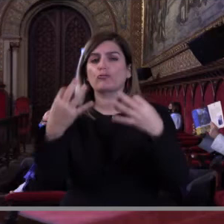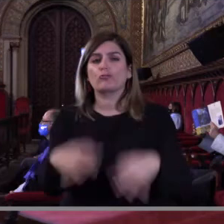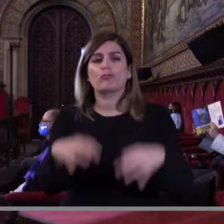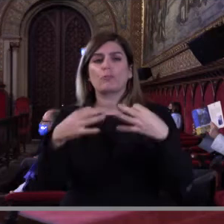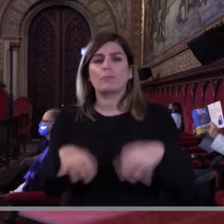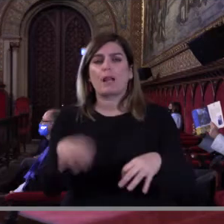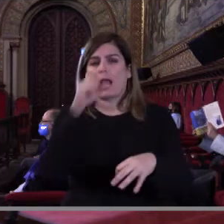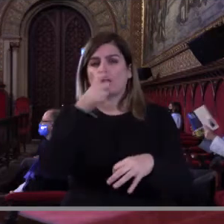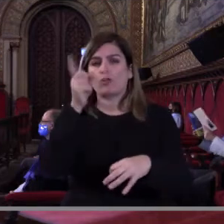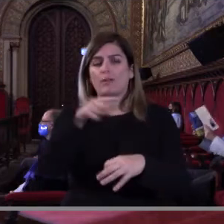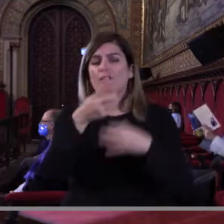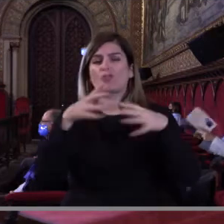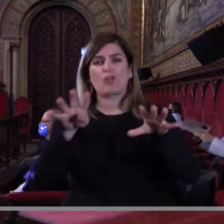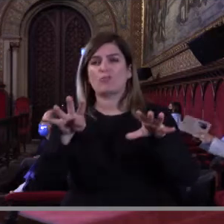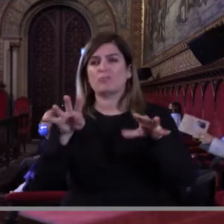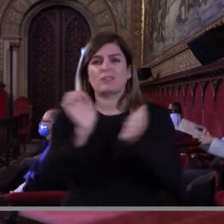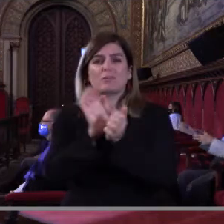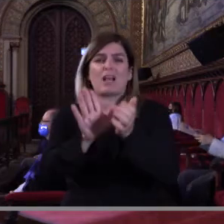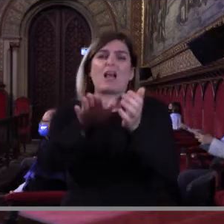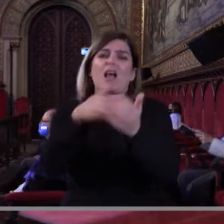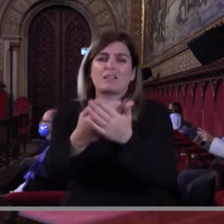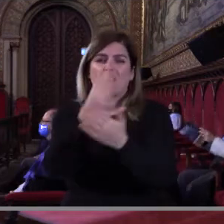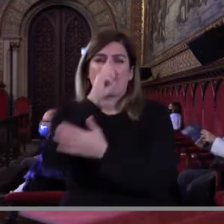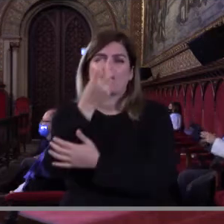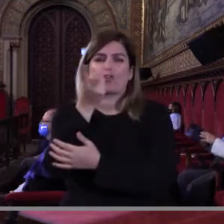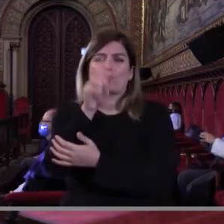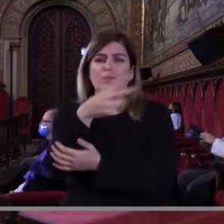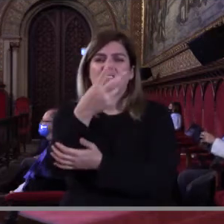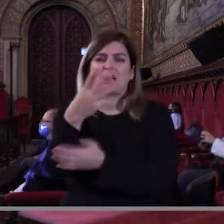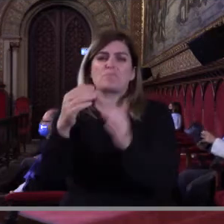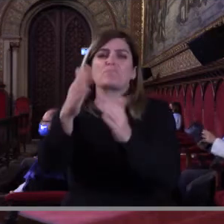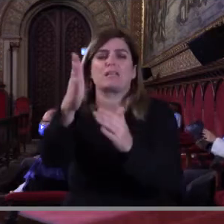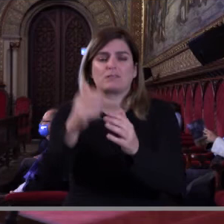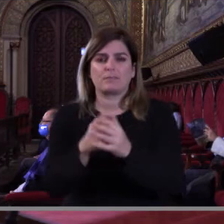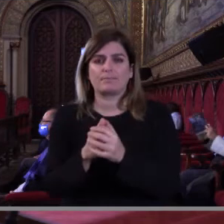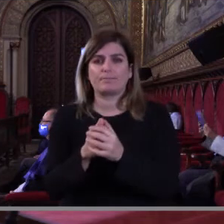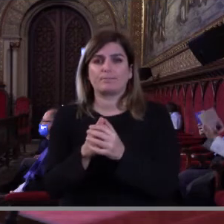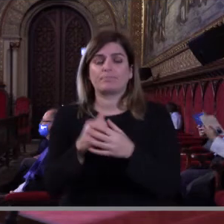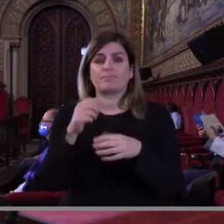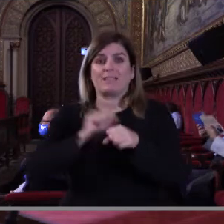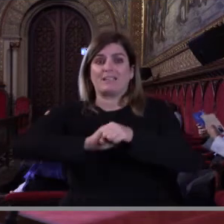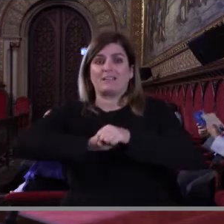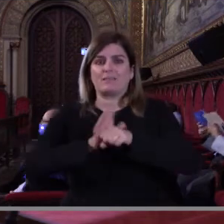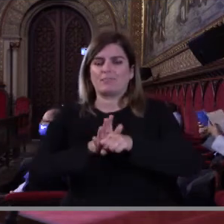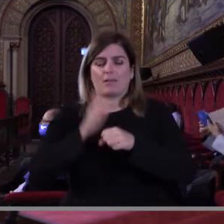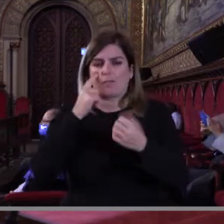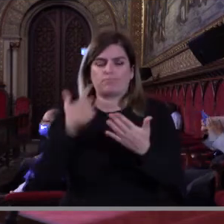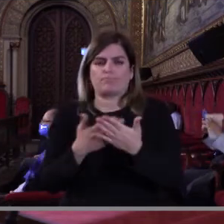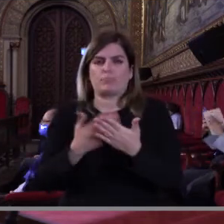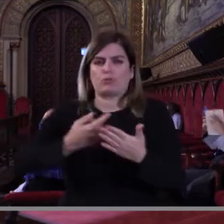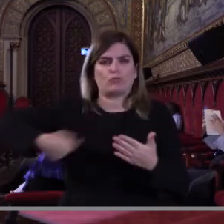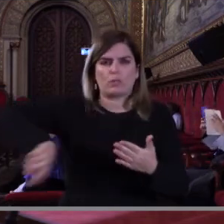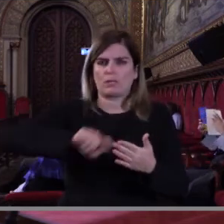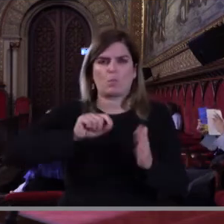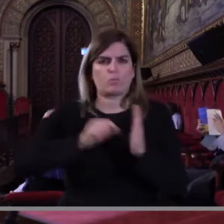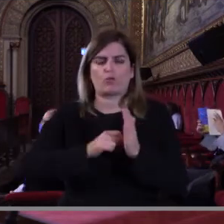del 2019 més enllà del 2023. La pandèmia ha tornat a posar de manifest les nostres mancances i les